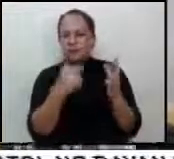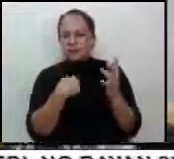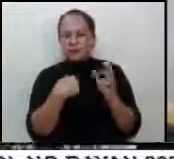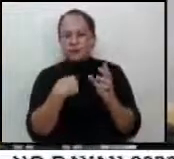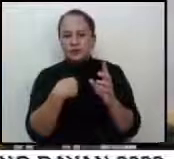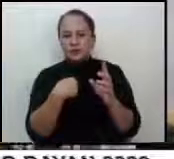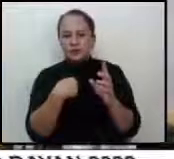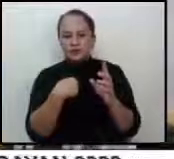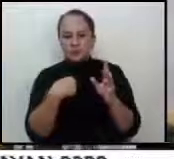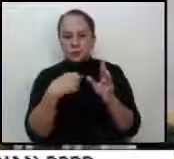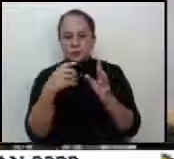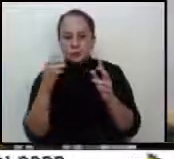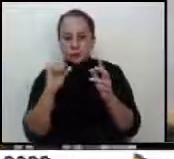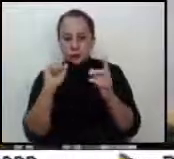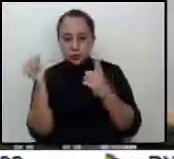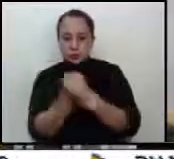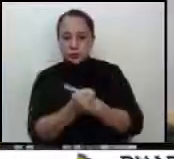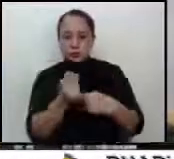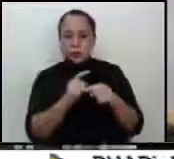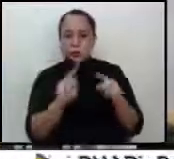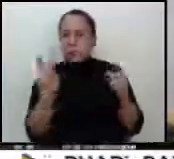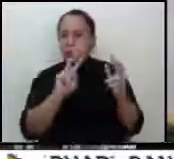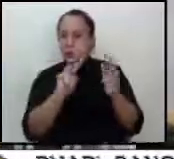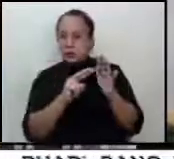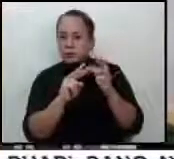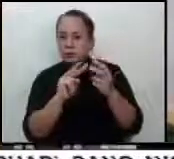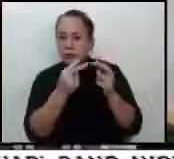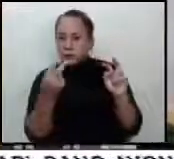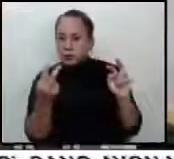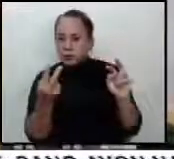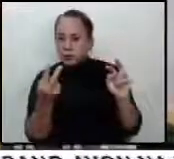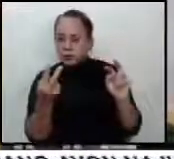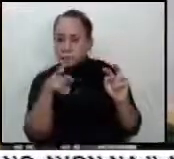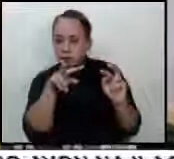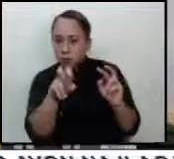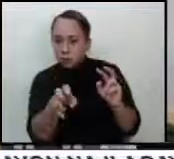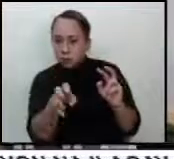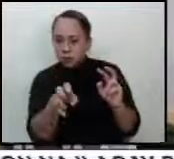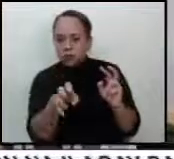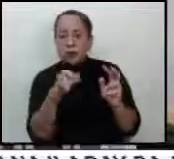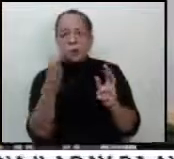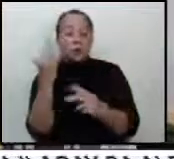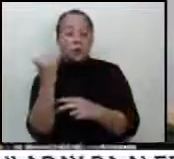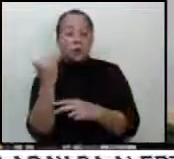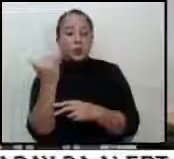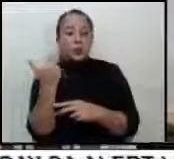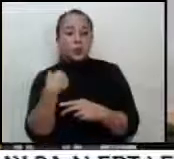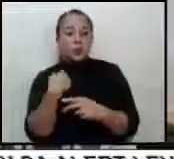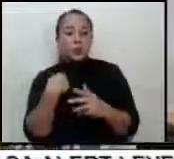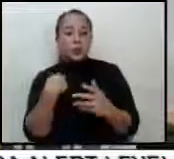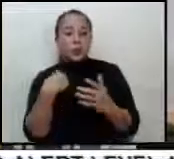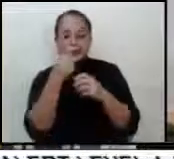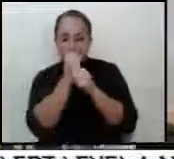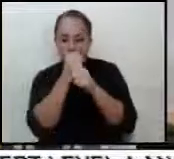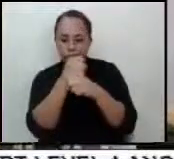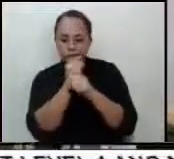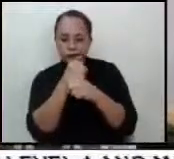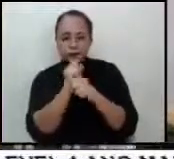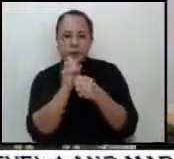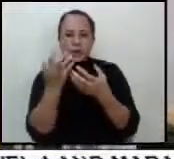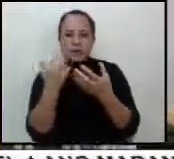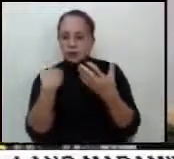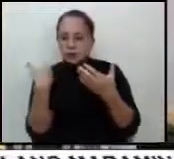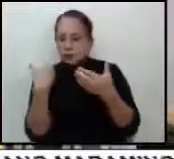alam kung anong klaseng variant pa ang makikita natin sa kanila dahil isi-sequence pa lang, no? Hindi pa po napoproseso ang